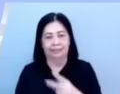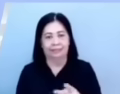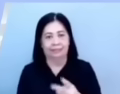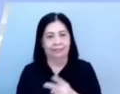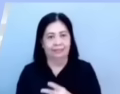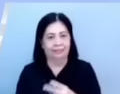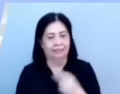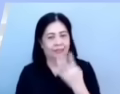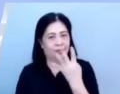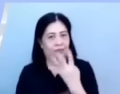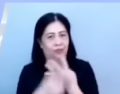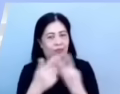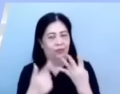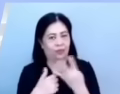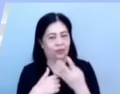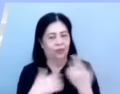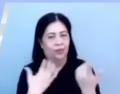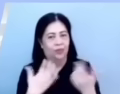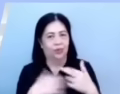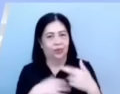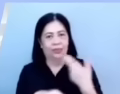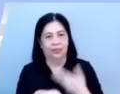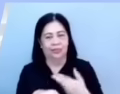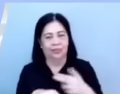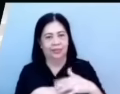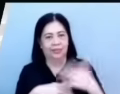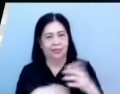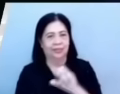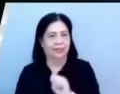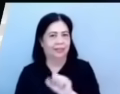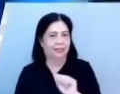na brilyante sa Encantadia Chronicles sangre.